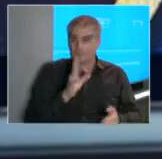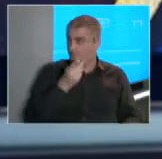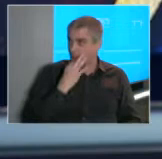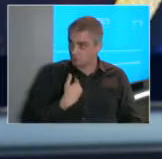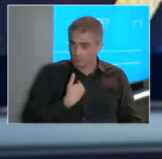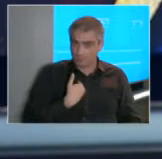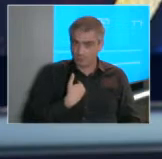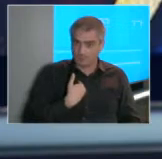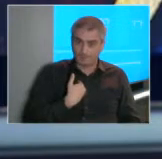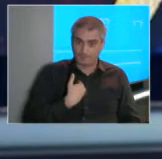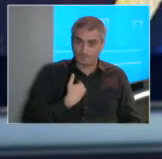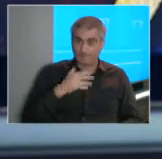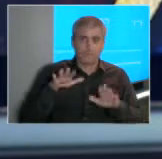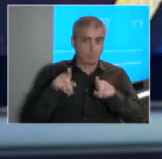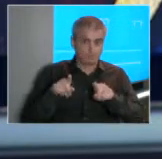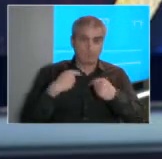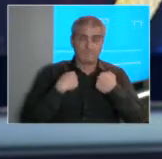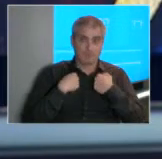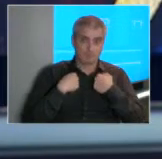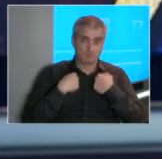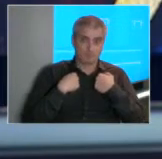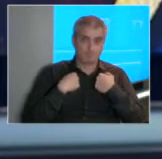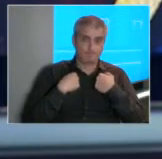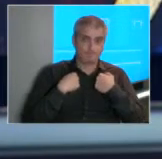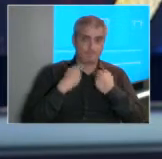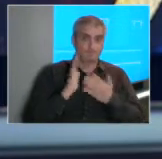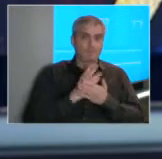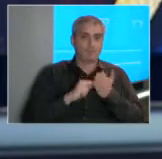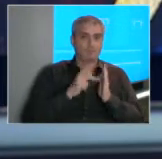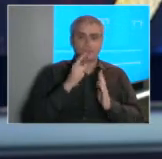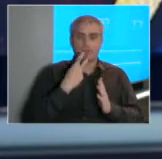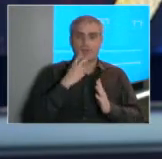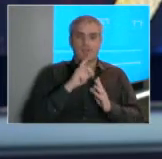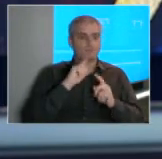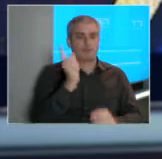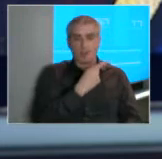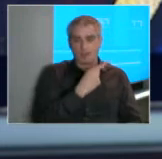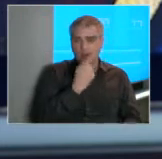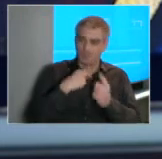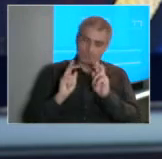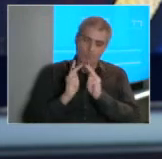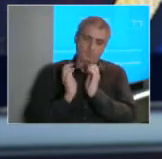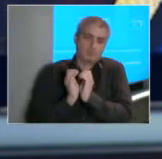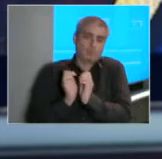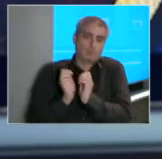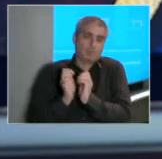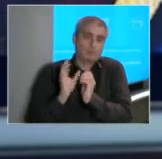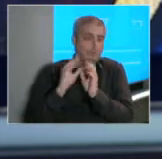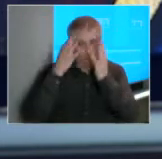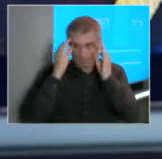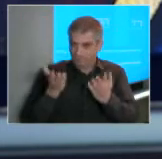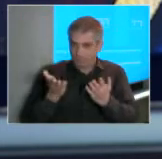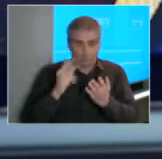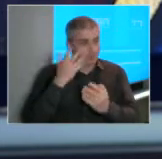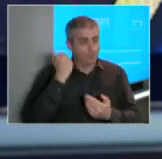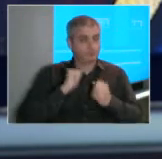שואל אותי, אם הממשלה ואנחנו, כמעצבי מדיניות, צריכים להעדיף את הכלל מאשר קומץ קטן. עם כל הכבוד להם,